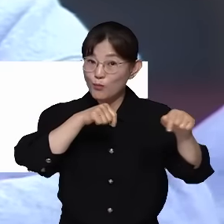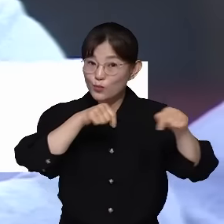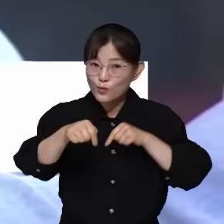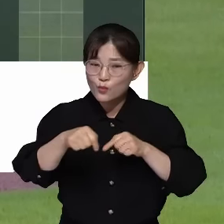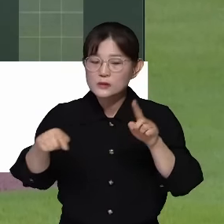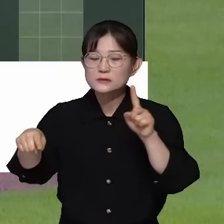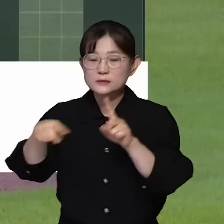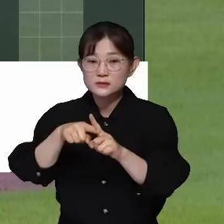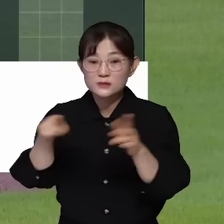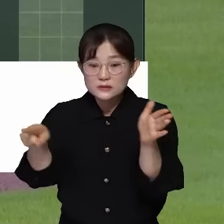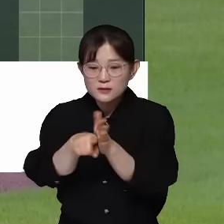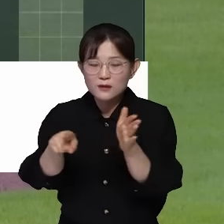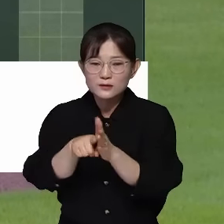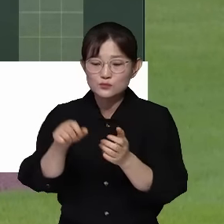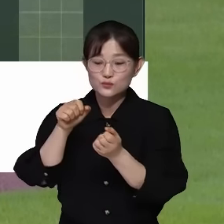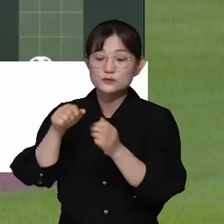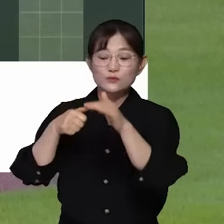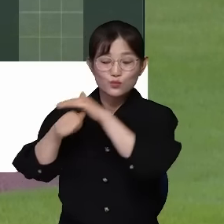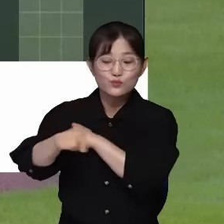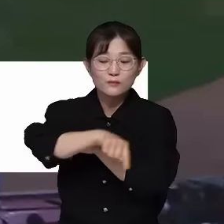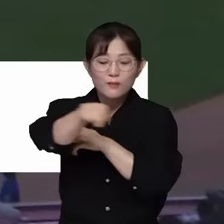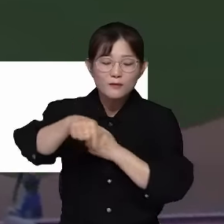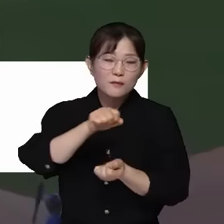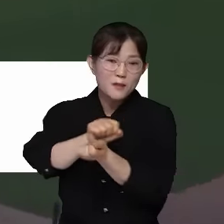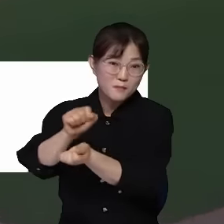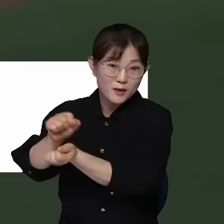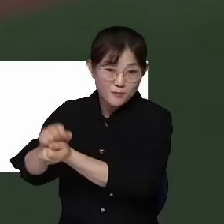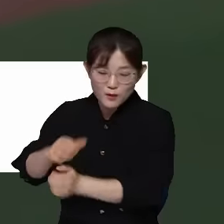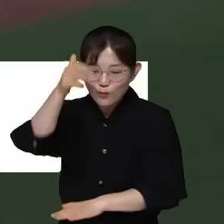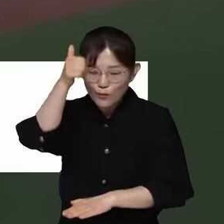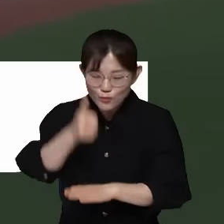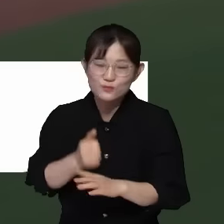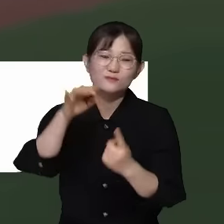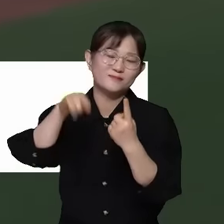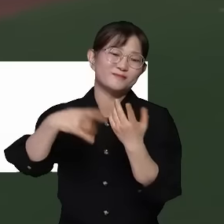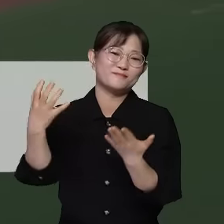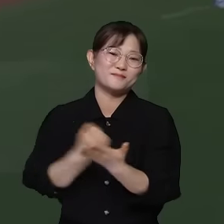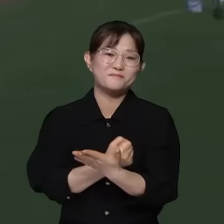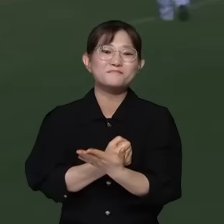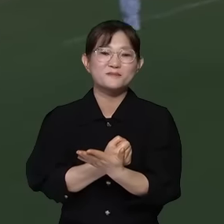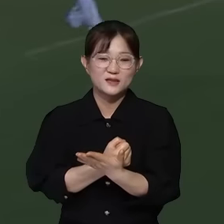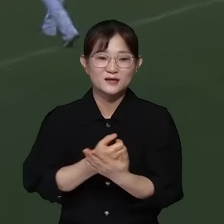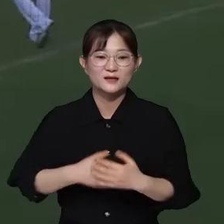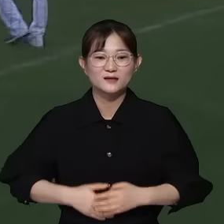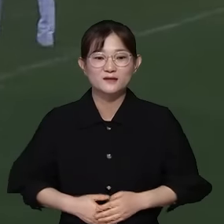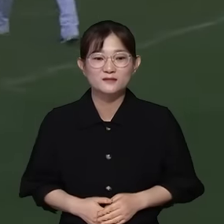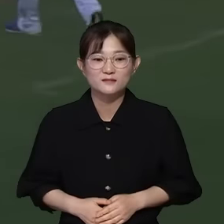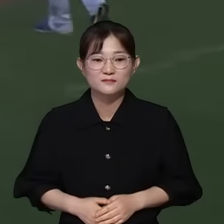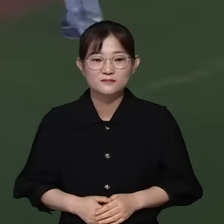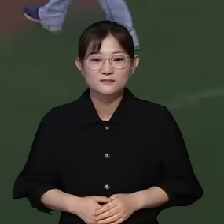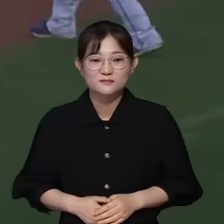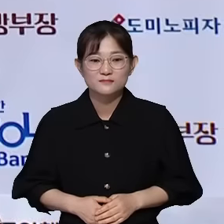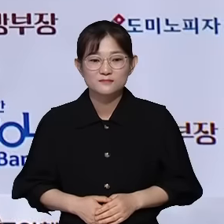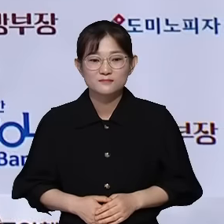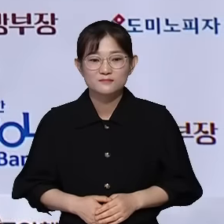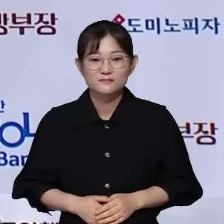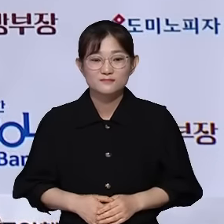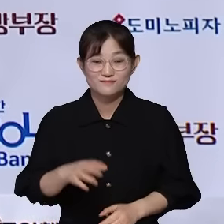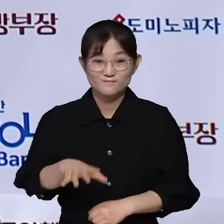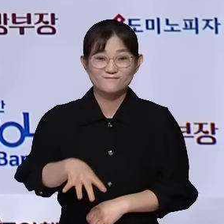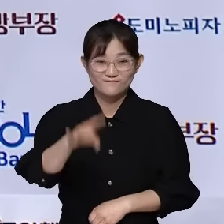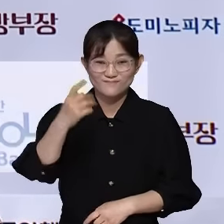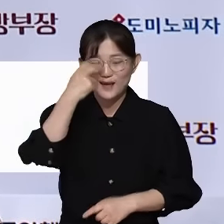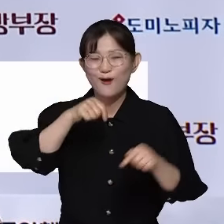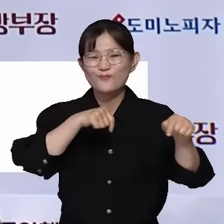신뢰는 선수단 전체에 퍼졌고 취임 첫해 통합 우승이라는 대업을 이뤘습니다. 참 초보 감독인데 제